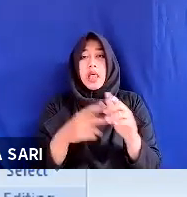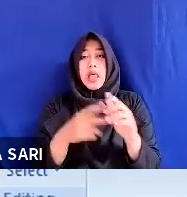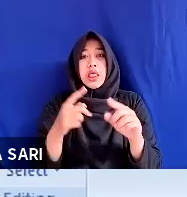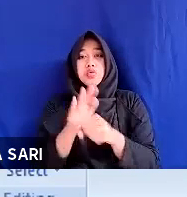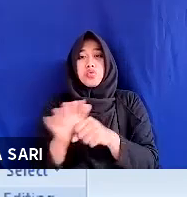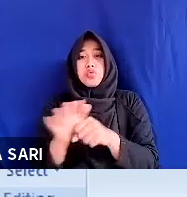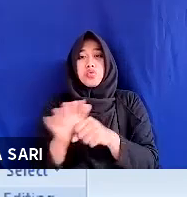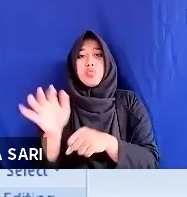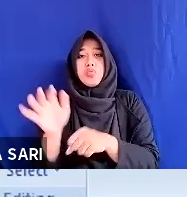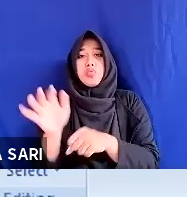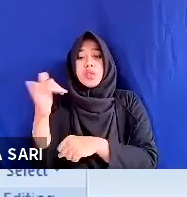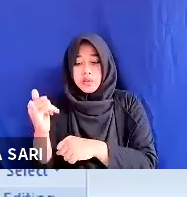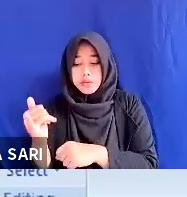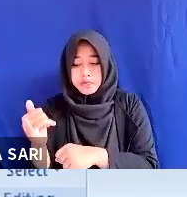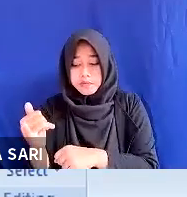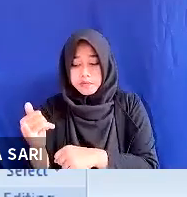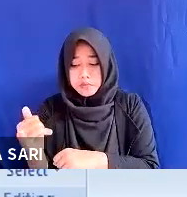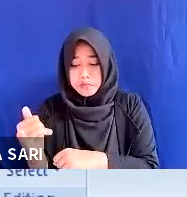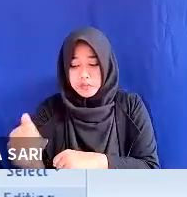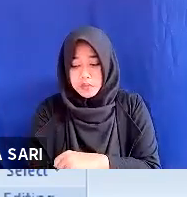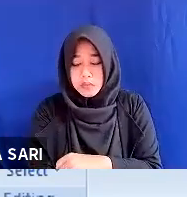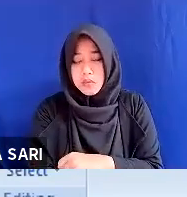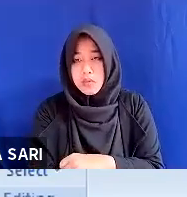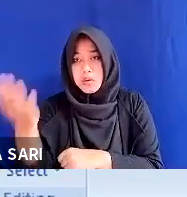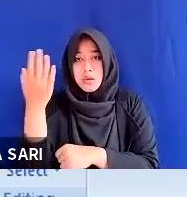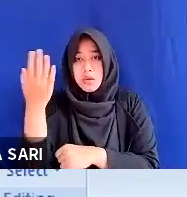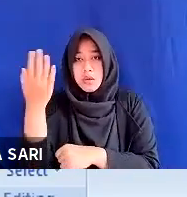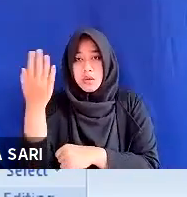dengan Dinas Pertanian, tidak ada upaya untuk impor itu. Nah,